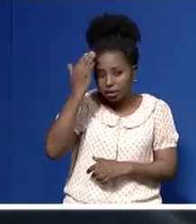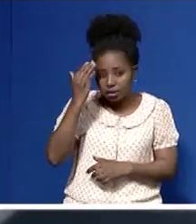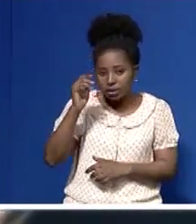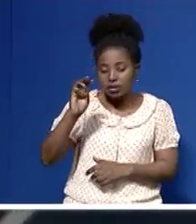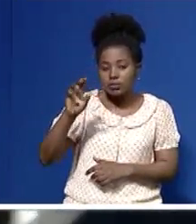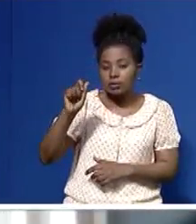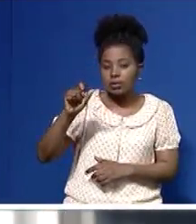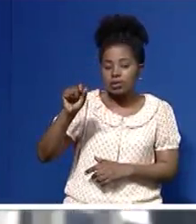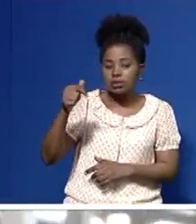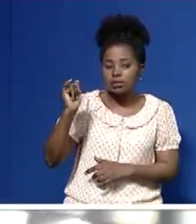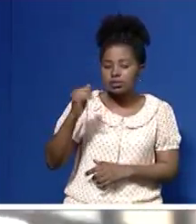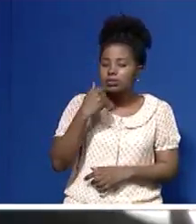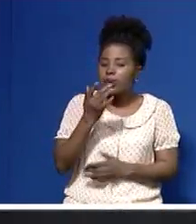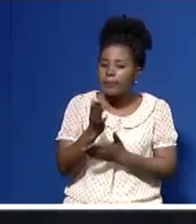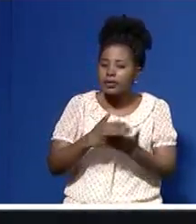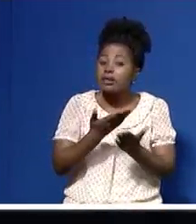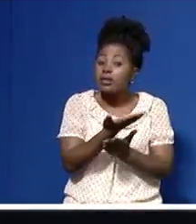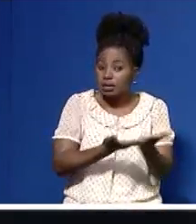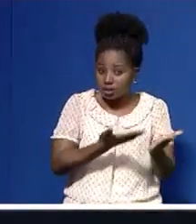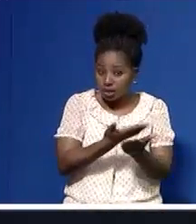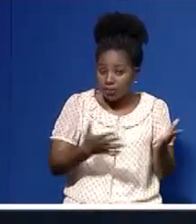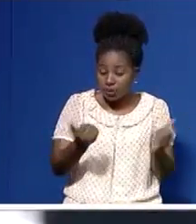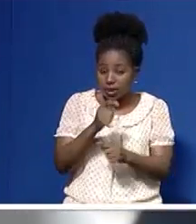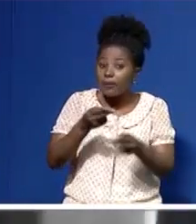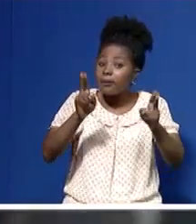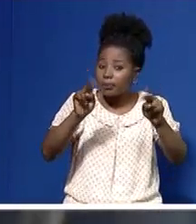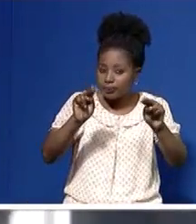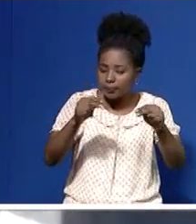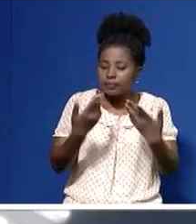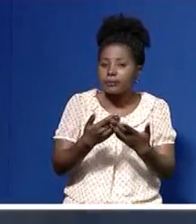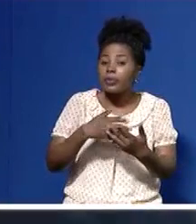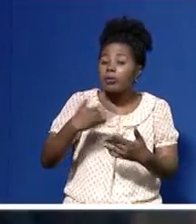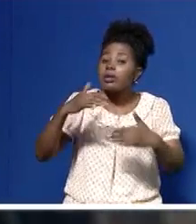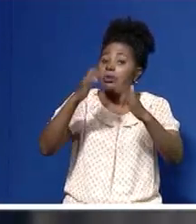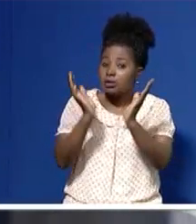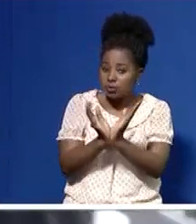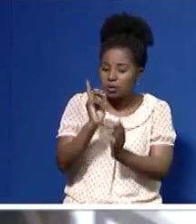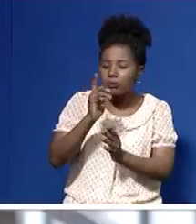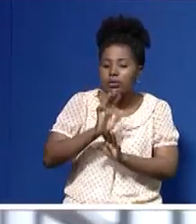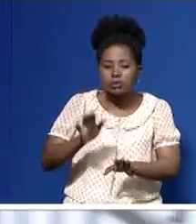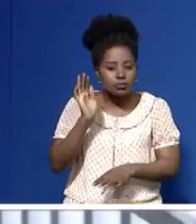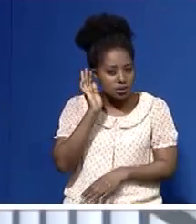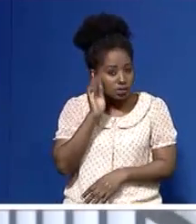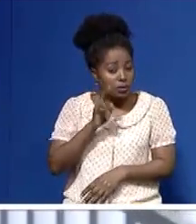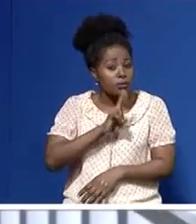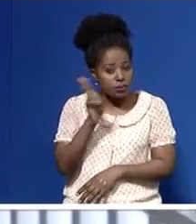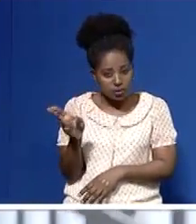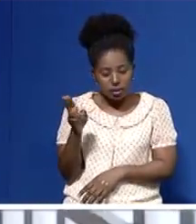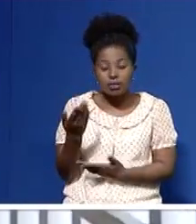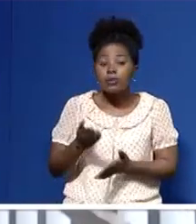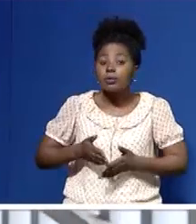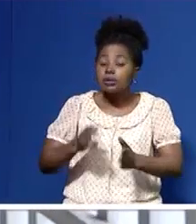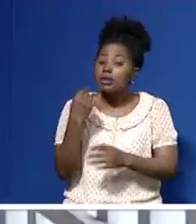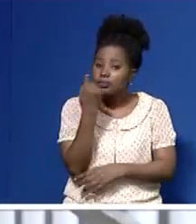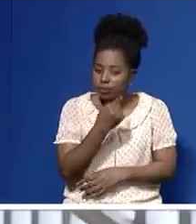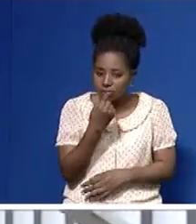Wankyo Simon amedai baadhi ya nyaraka amezipata mahakamani hapo na kwa upande wa jamhuri upo tayari kusikiliza hoja hizo kwa njia ya